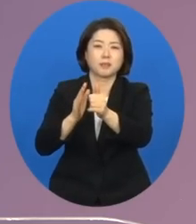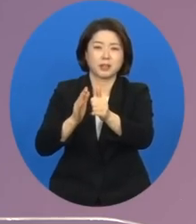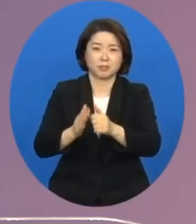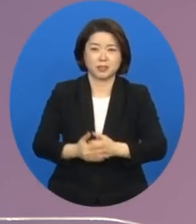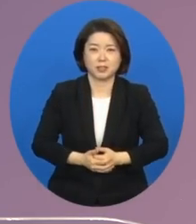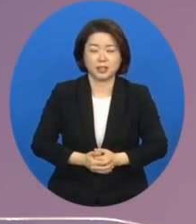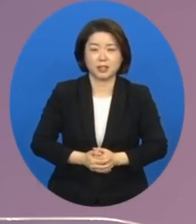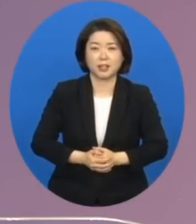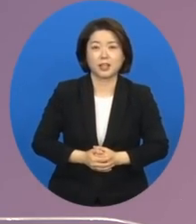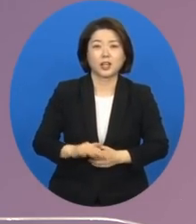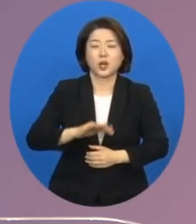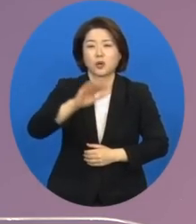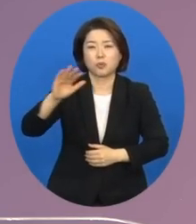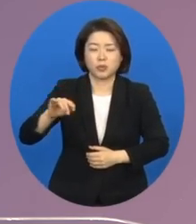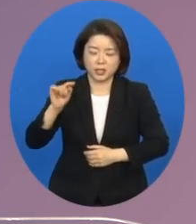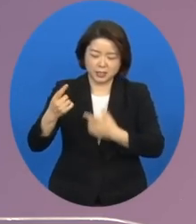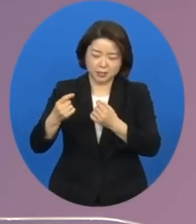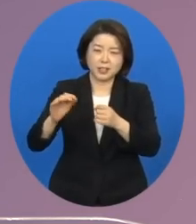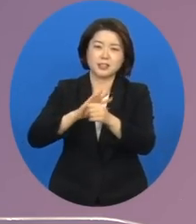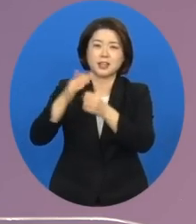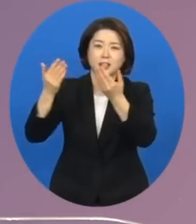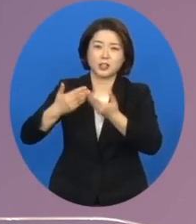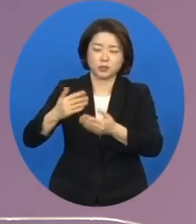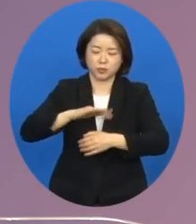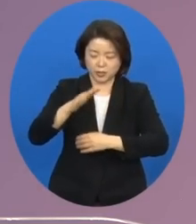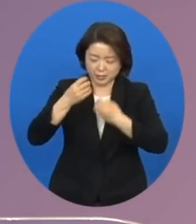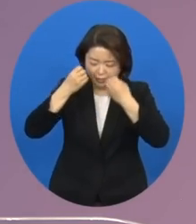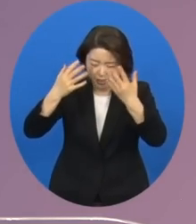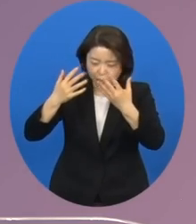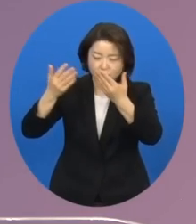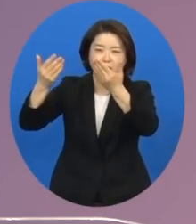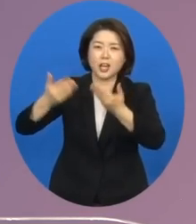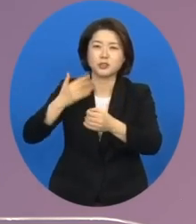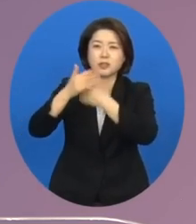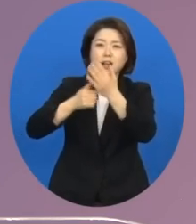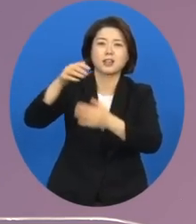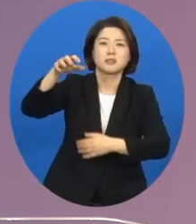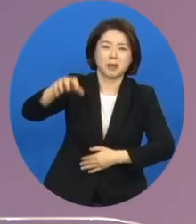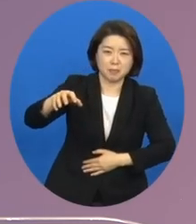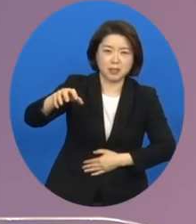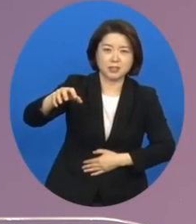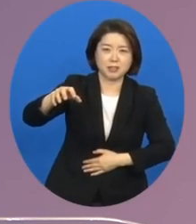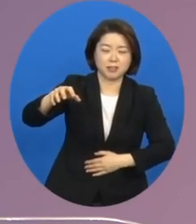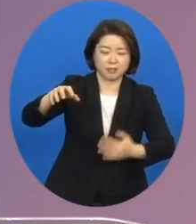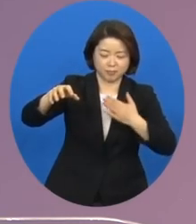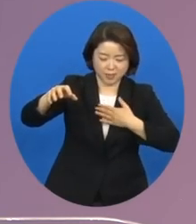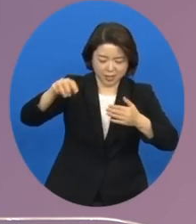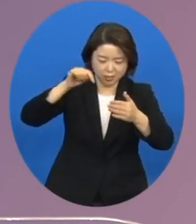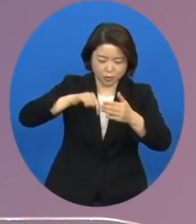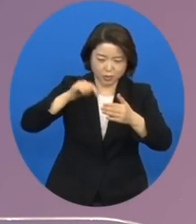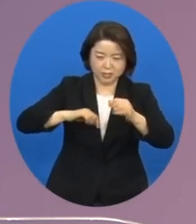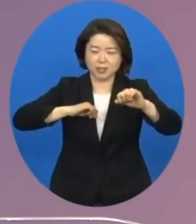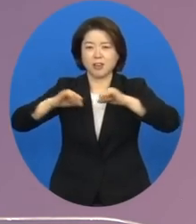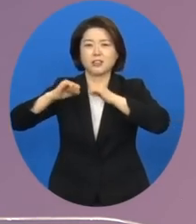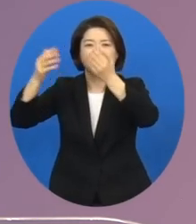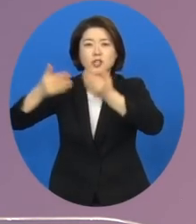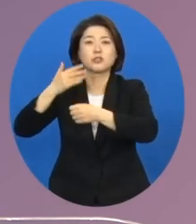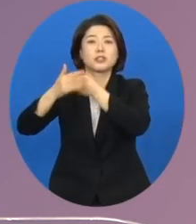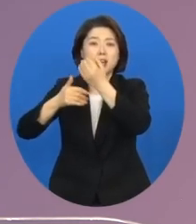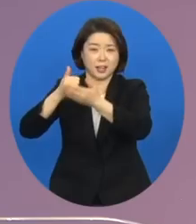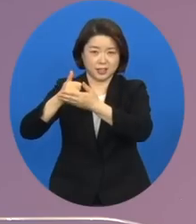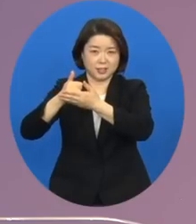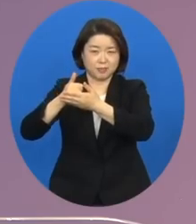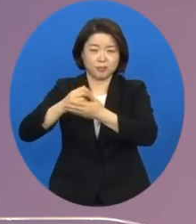여러분 이토록 우리를 사랑하시고 우리를 새롭게 하시는 하나님 앞에서 우리 안에서 역사하시는 하나님 그리고